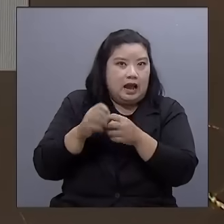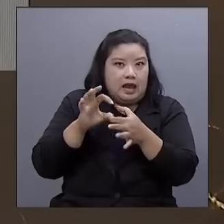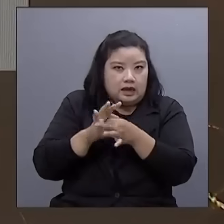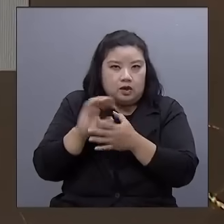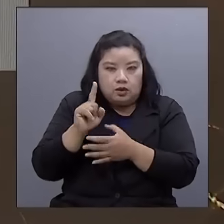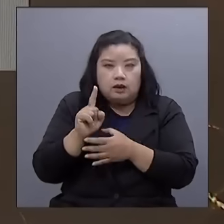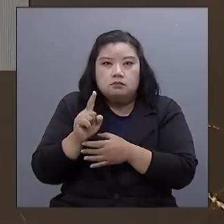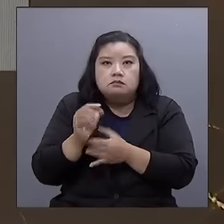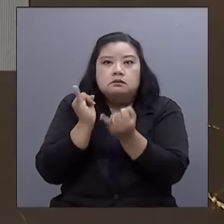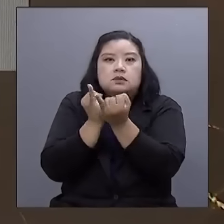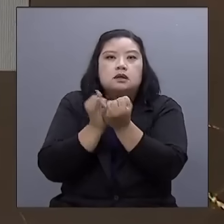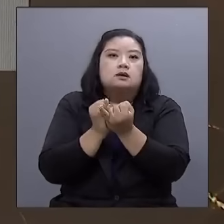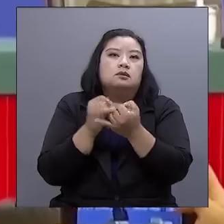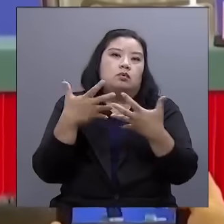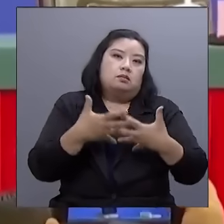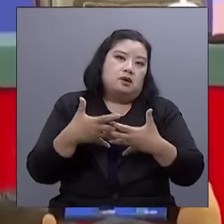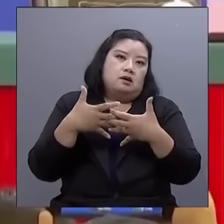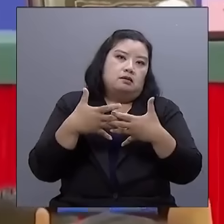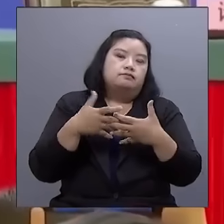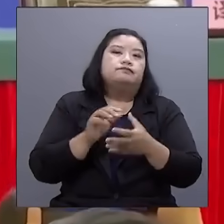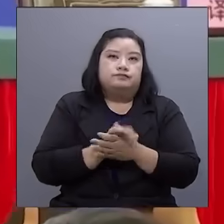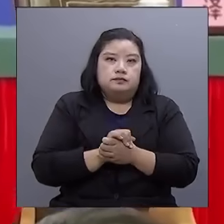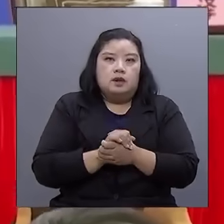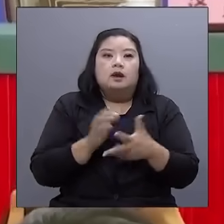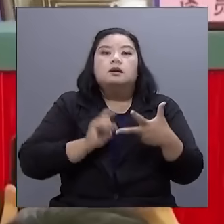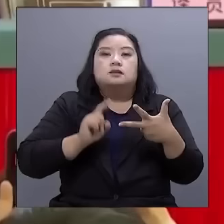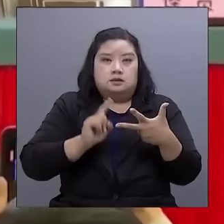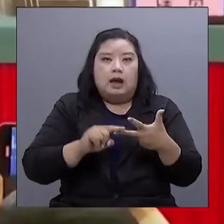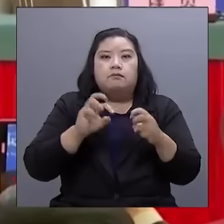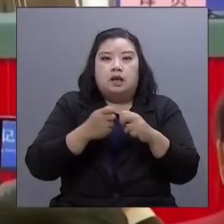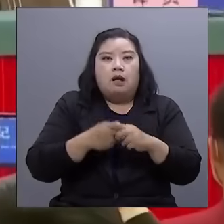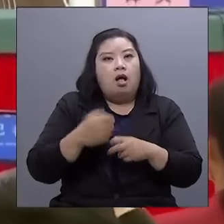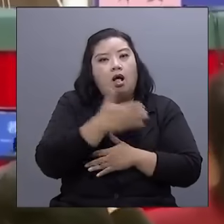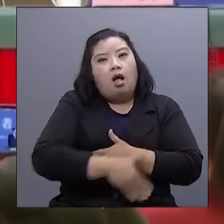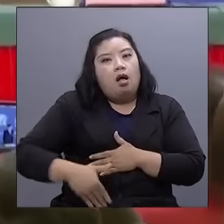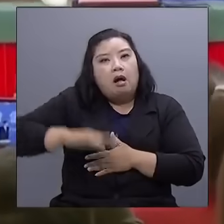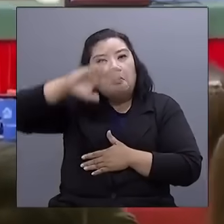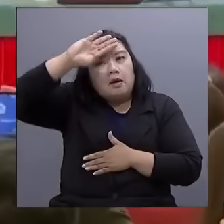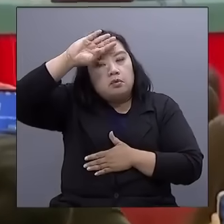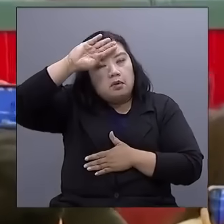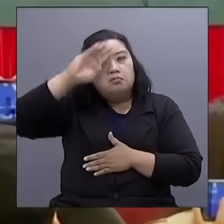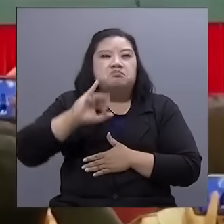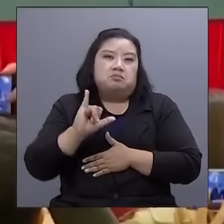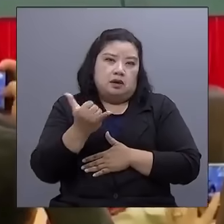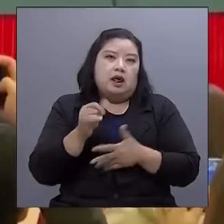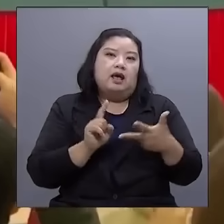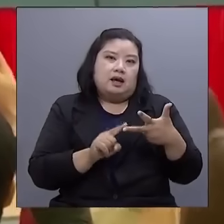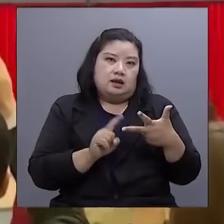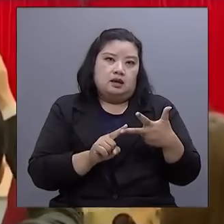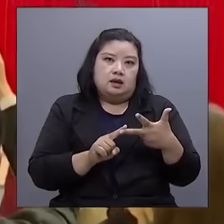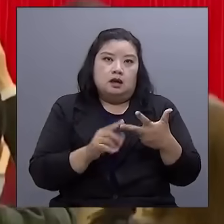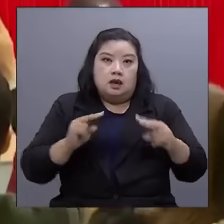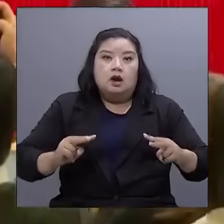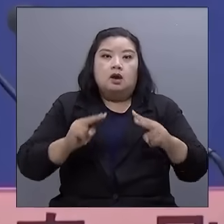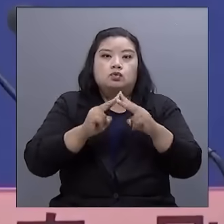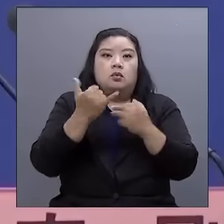กับสหรัฐอเมริกาค่ะเรื่องของปัญหาสุขภาพเองยังคงเป็นประเด็นที่ตัดไปไม่ได้นะคะเพราะว่าเป็นเหตุผลเดียวที่กระทรวงการ